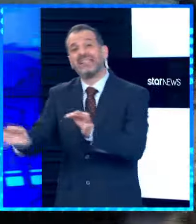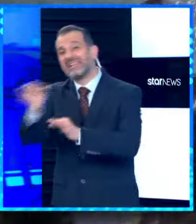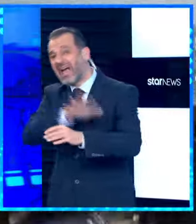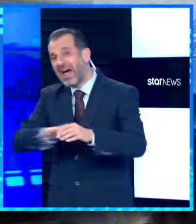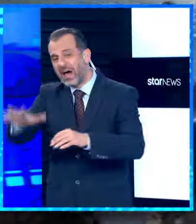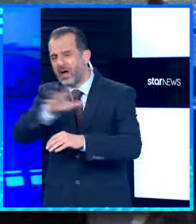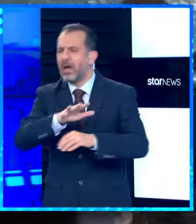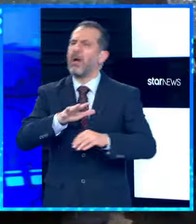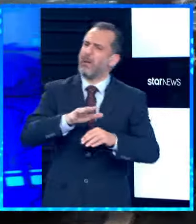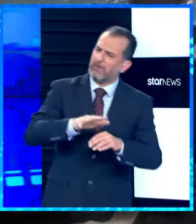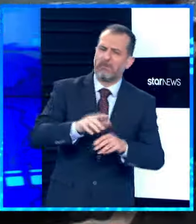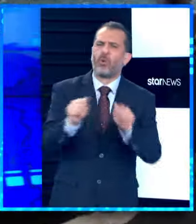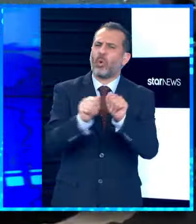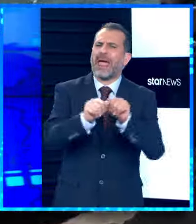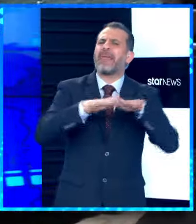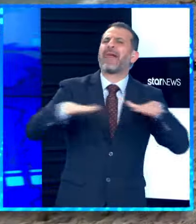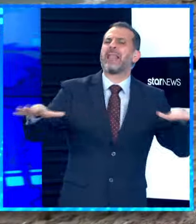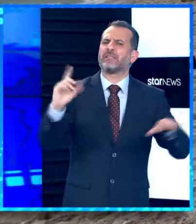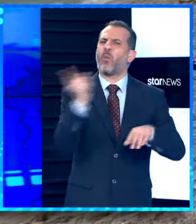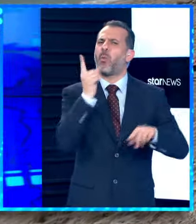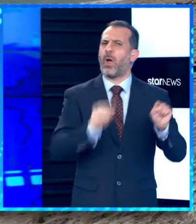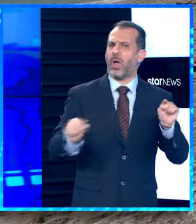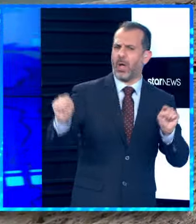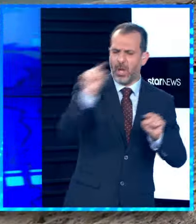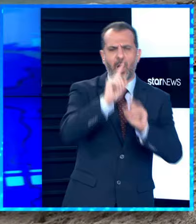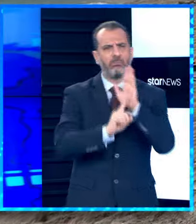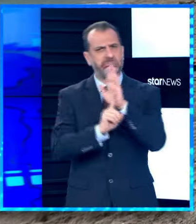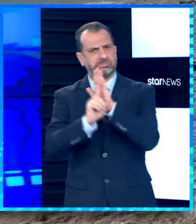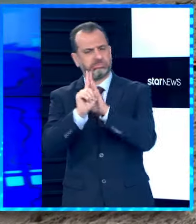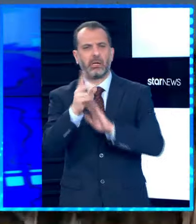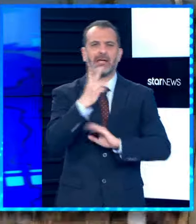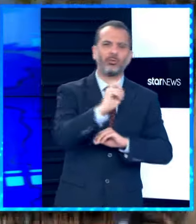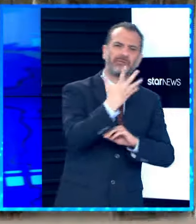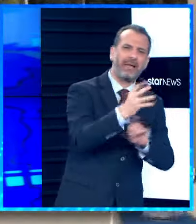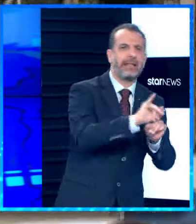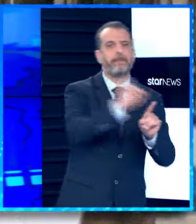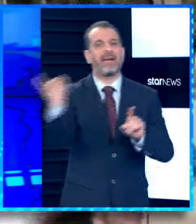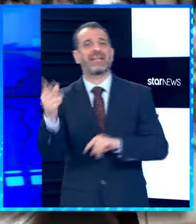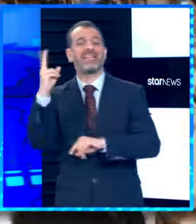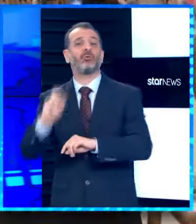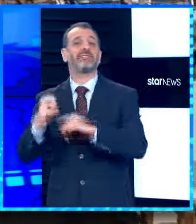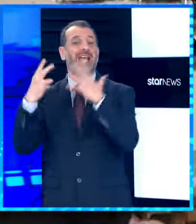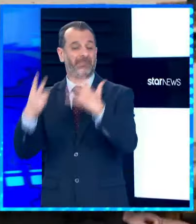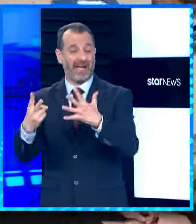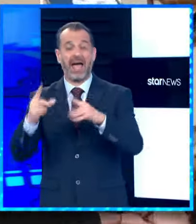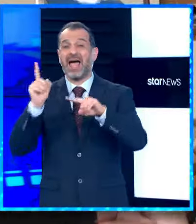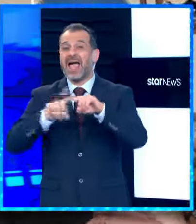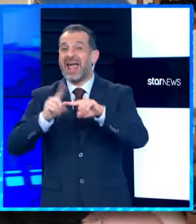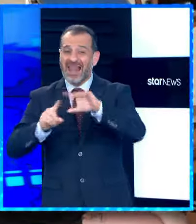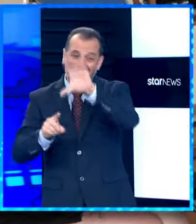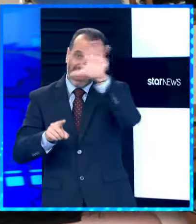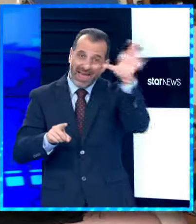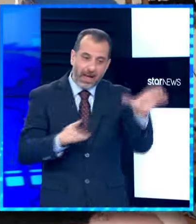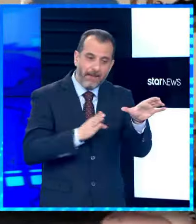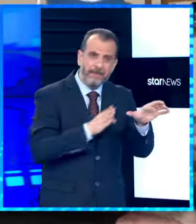περιοχές ή σε περιοχές που είναι κοντά στη θάλασσα η θερμοκρασία στους 25 με 27 βαθμούς. Στο εσωτερικό της υπηρετικής